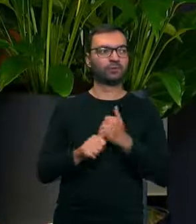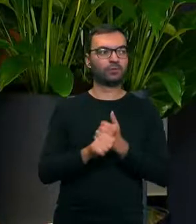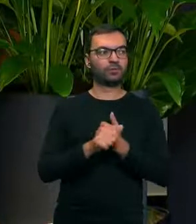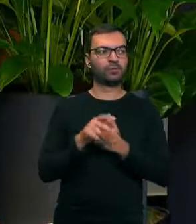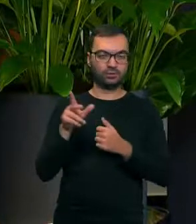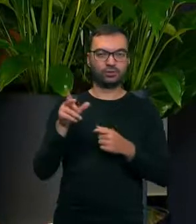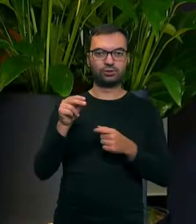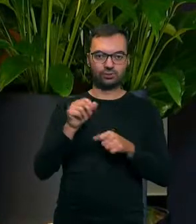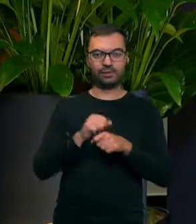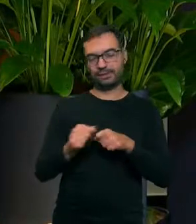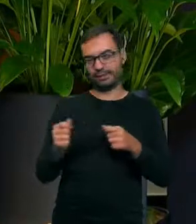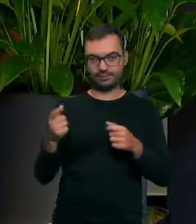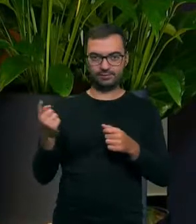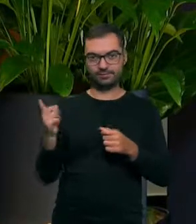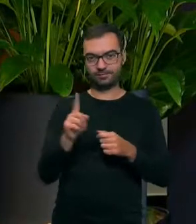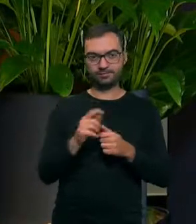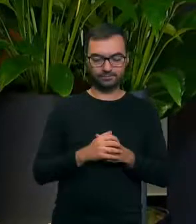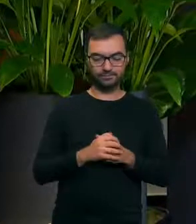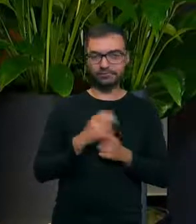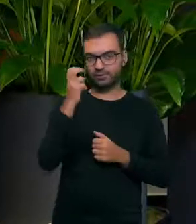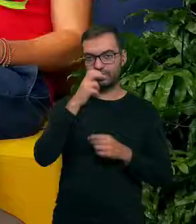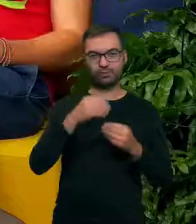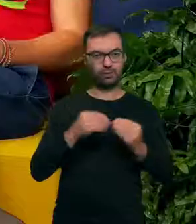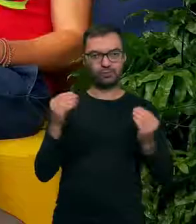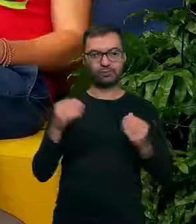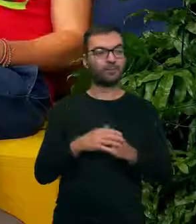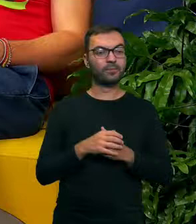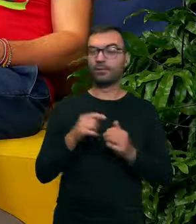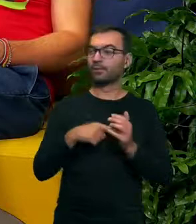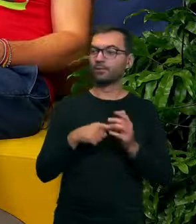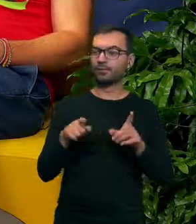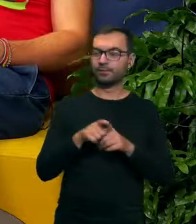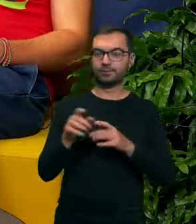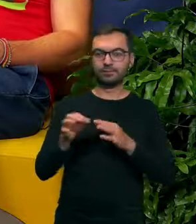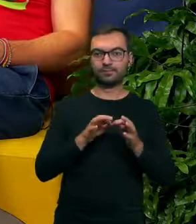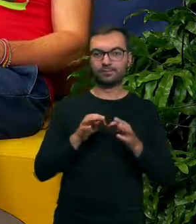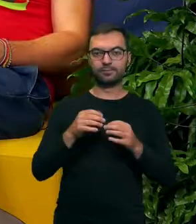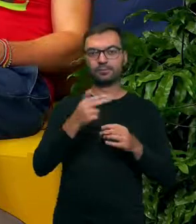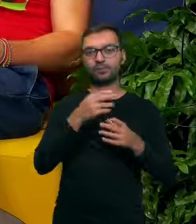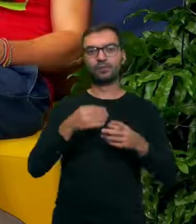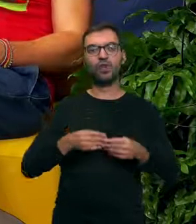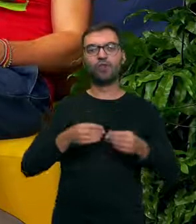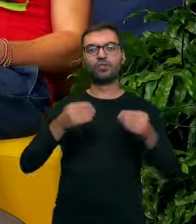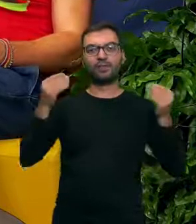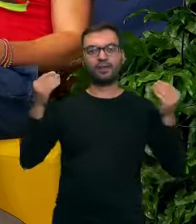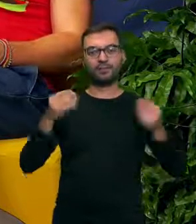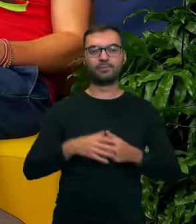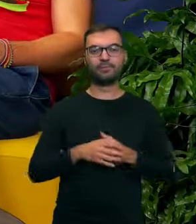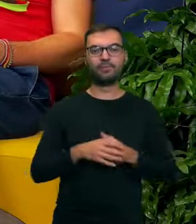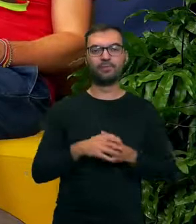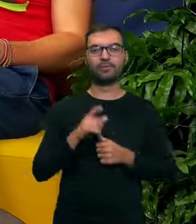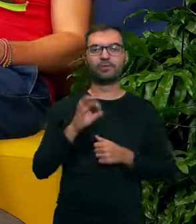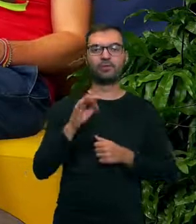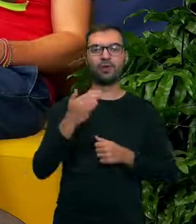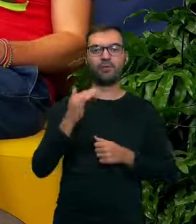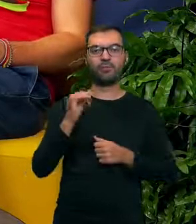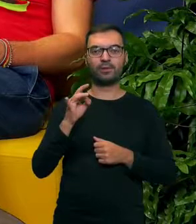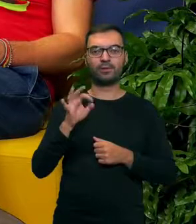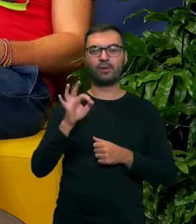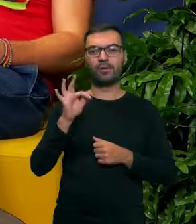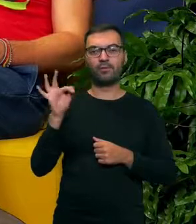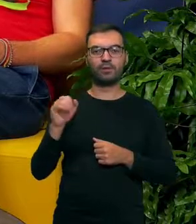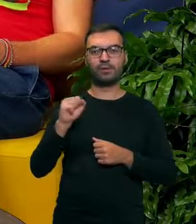że tam jest. To jest bardzo ciekawy rozwój tej postaci. Znaczy, bo to jest też historia o dojrzewaniu. To jest jakby też film coming of age. No, tak